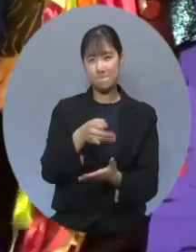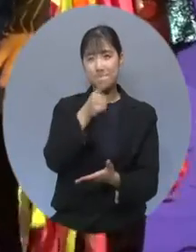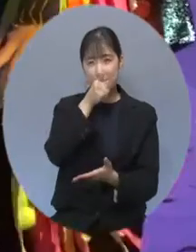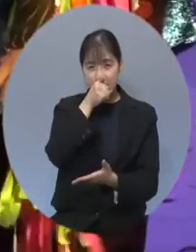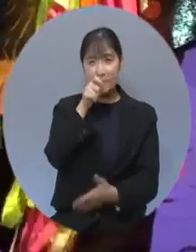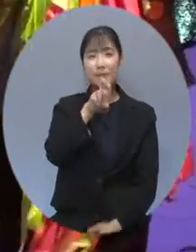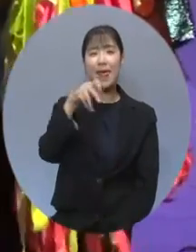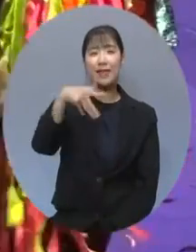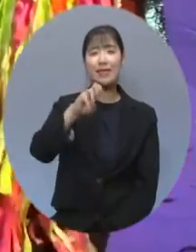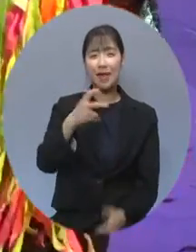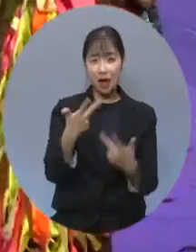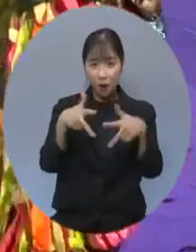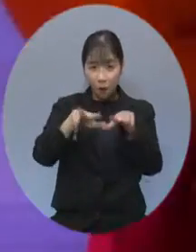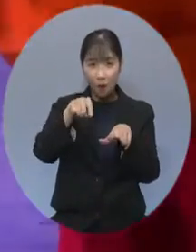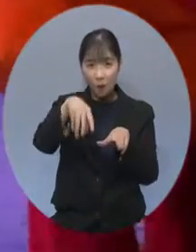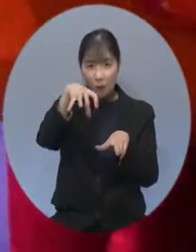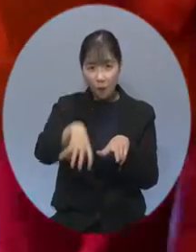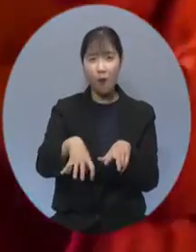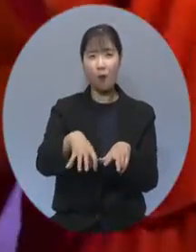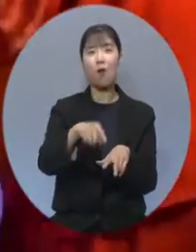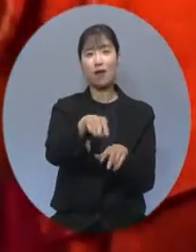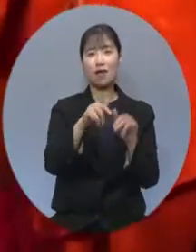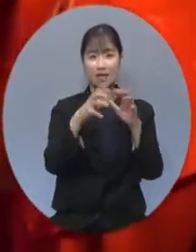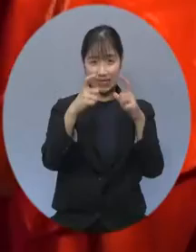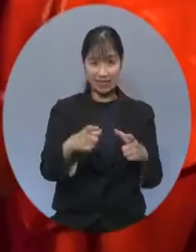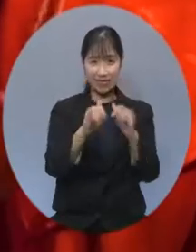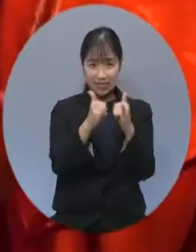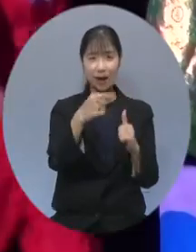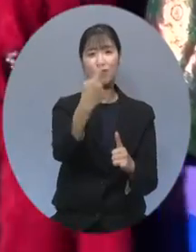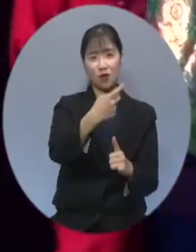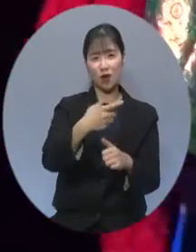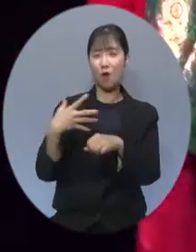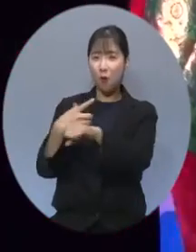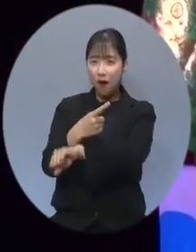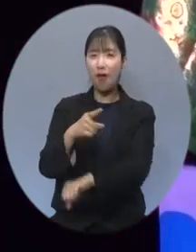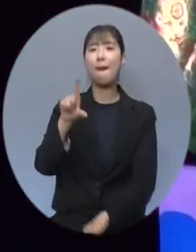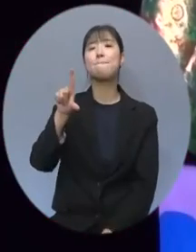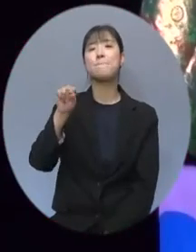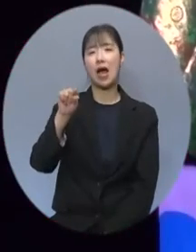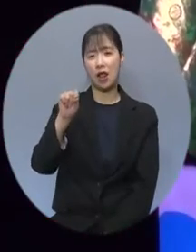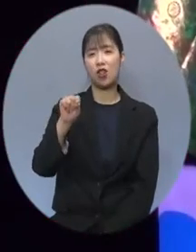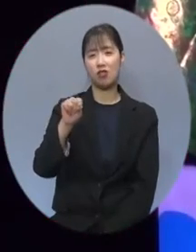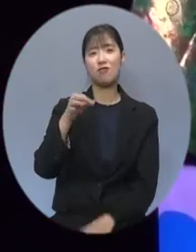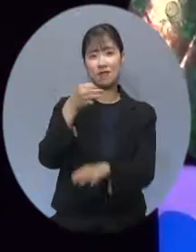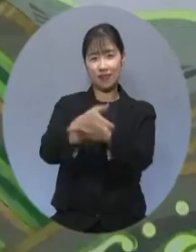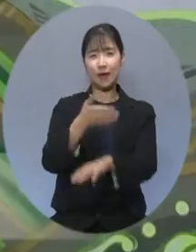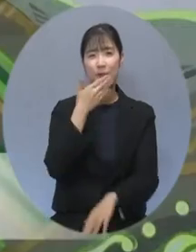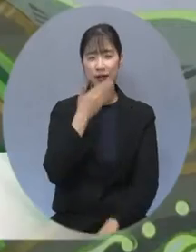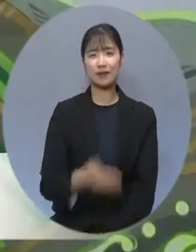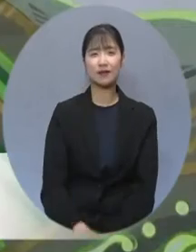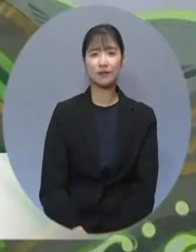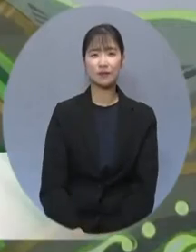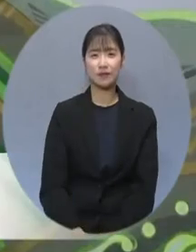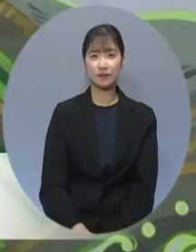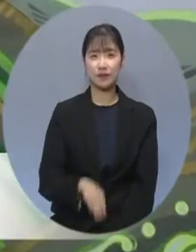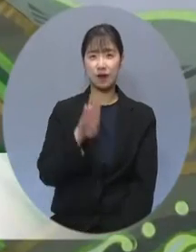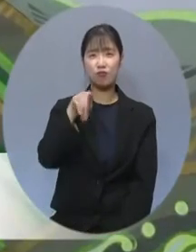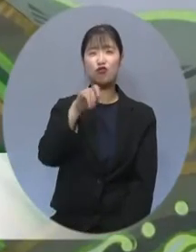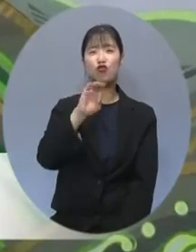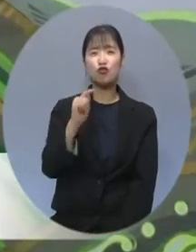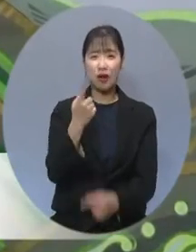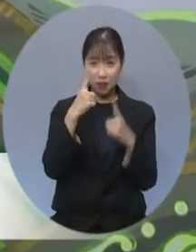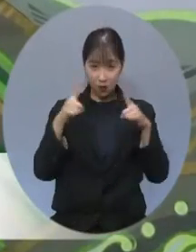매창공원 현장에서 부안 군민에게는 1,000원, 그 외로는 10,000원으로 구매할 수 있습니다. 저희 부안